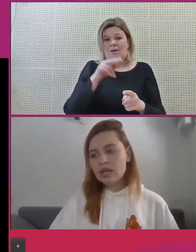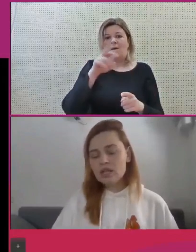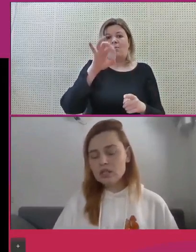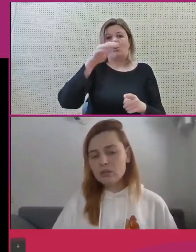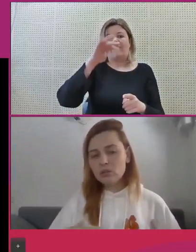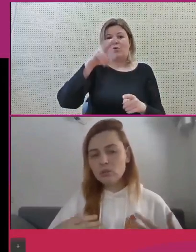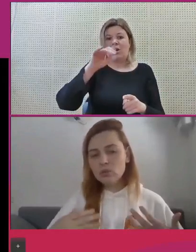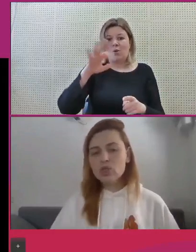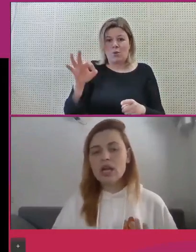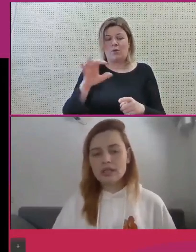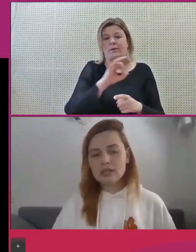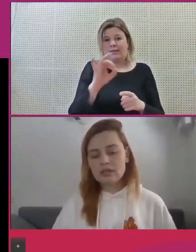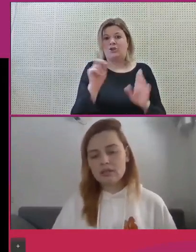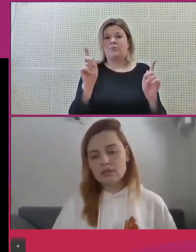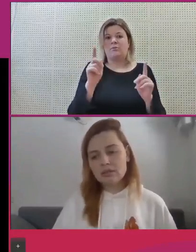каждый раз